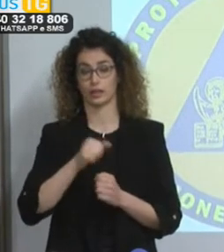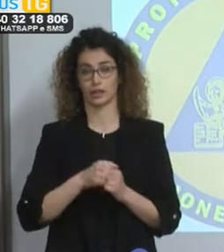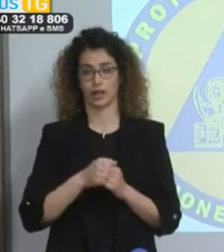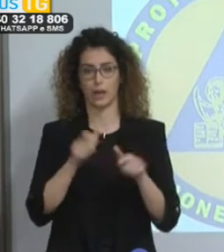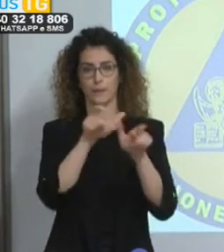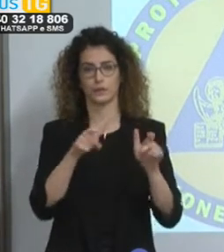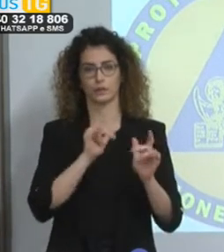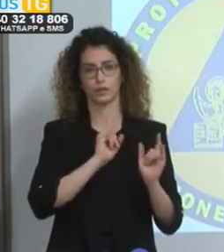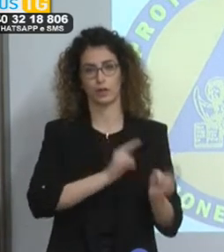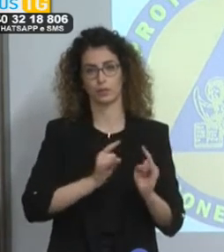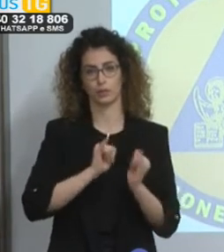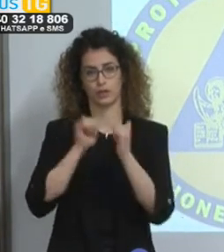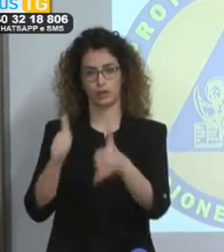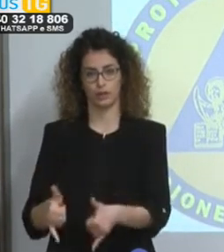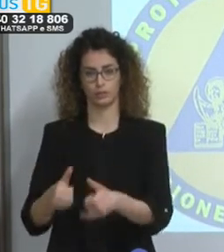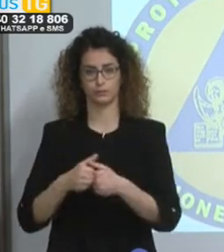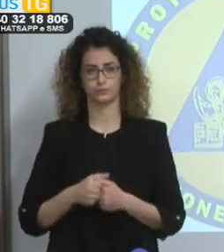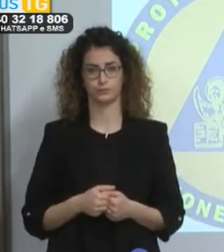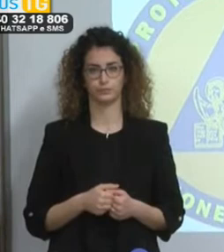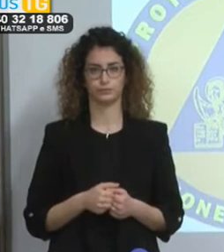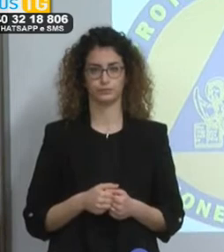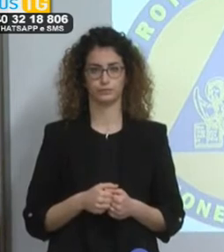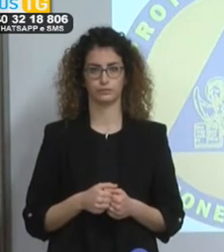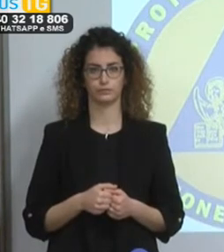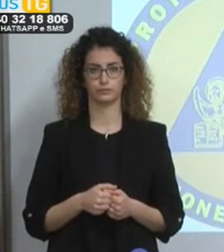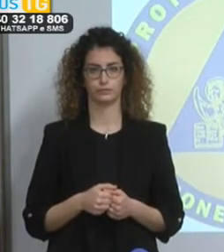i dimessi dall'ospedale.